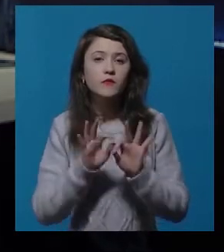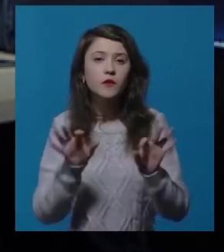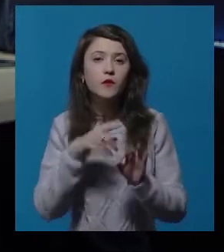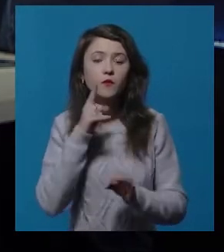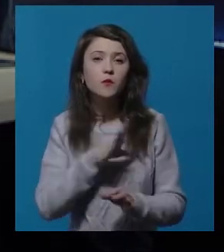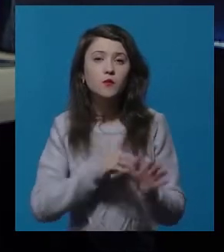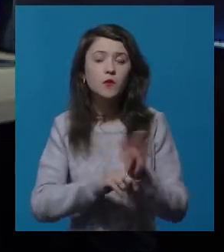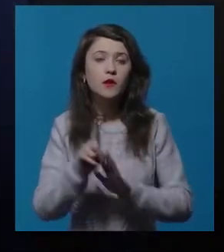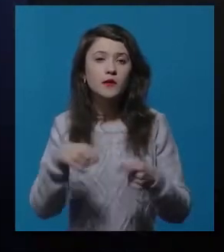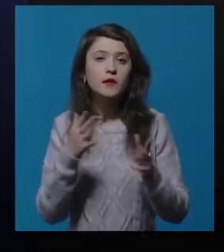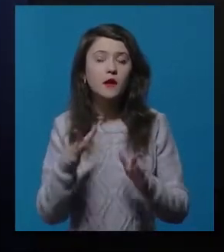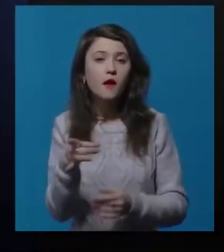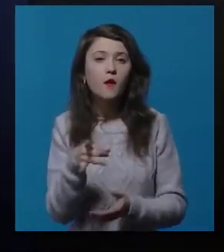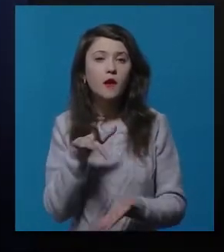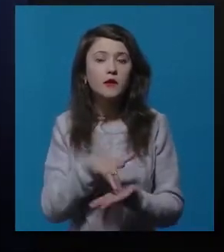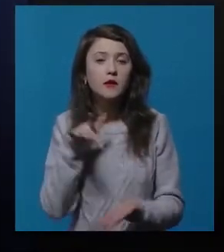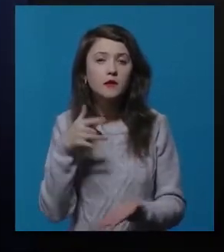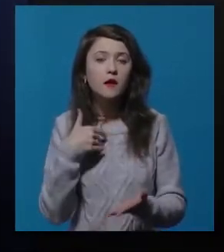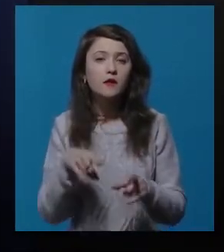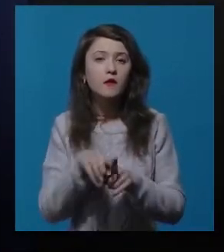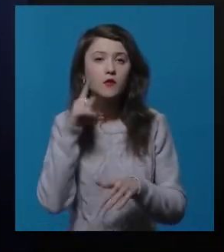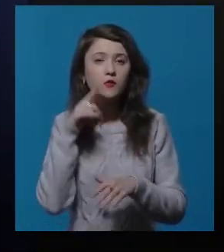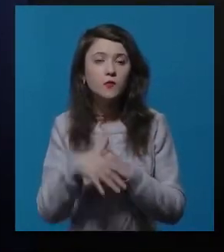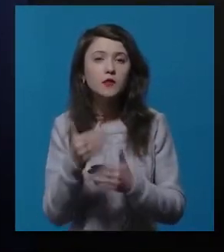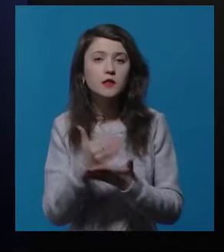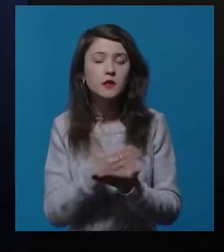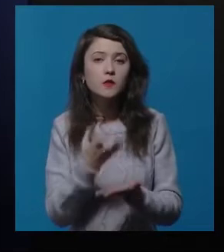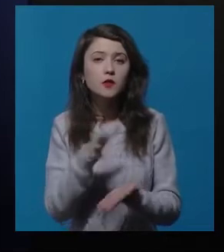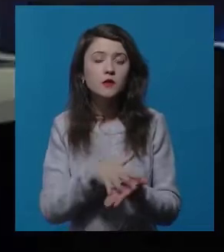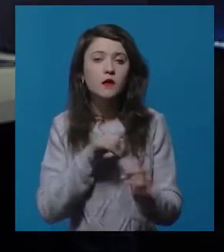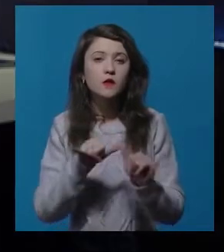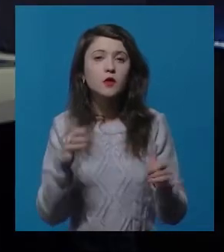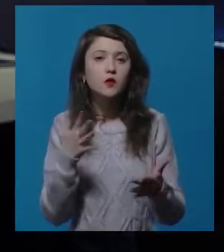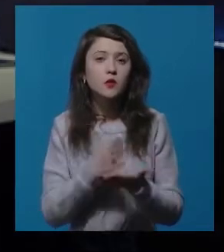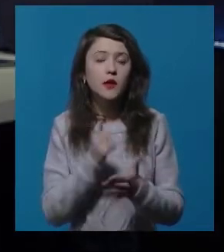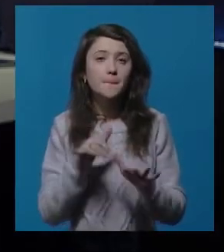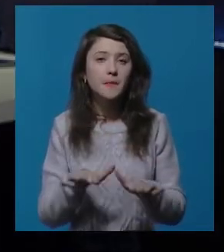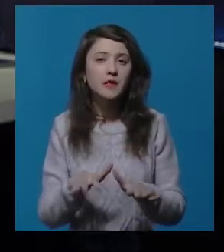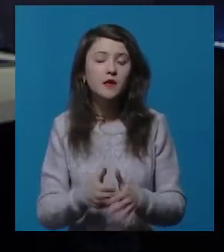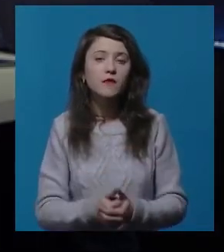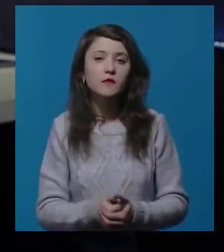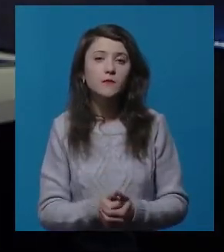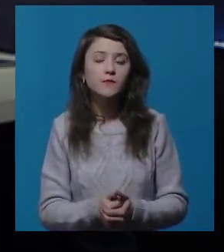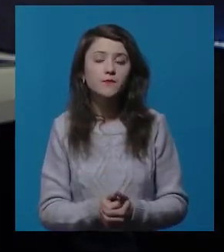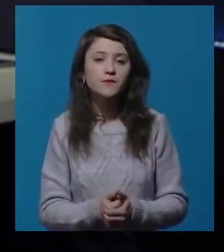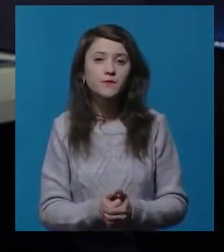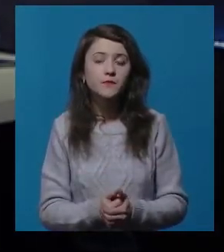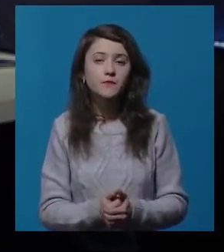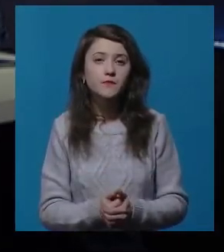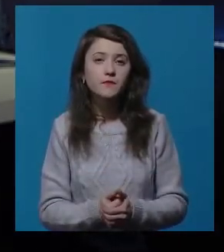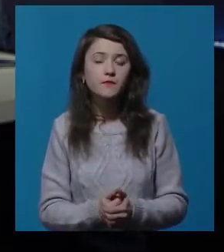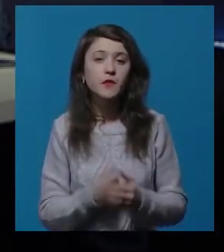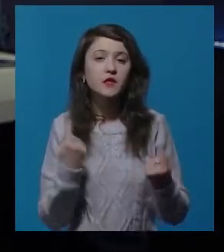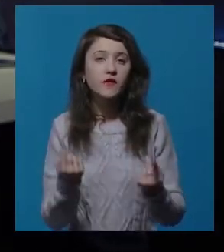створено лише регіональні центри, тобто, я так розумію, система і далі розвивається, якщо є міські. Місцеві центри, так.